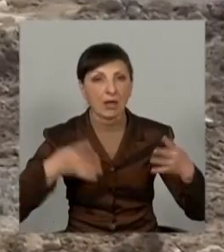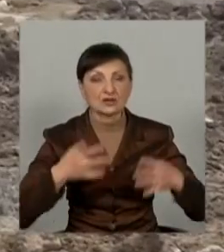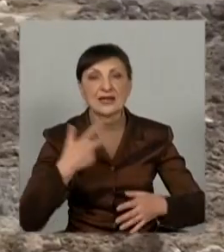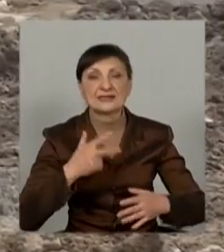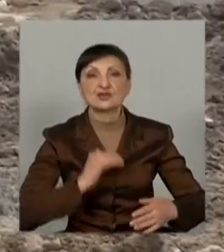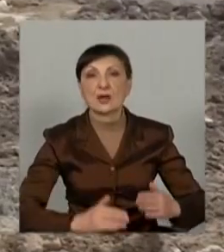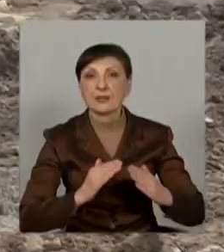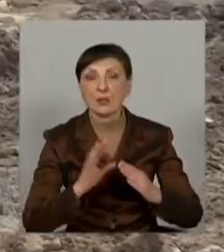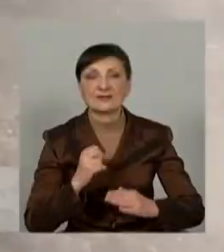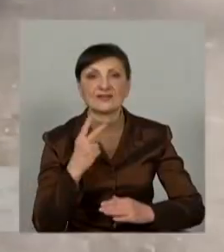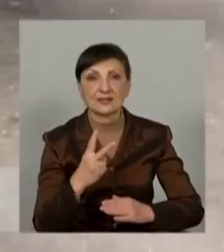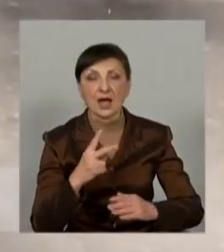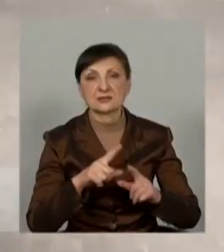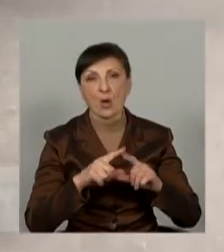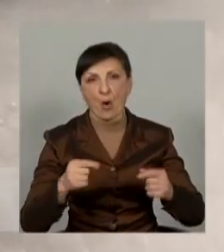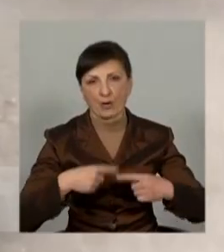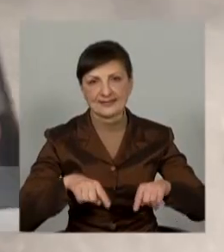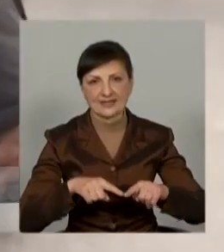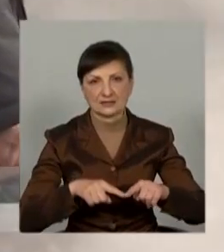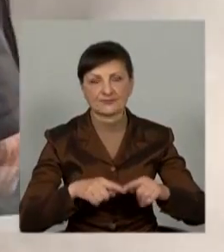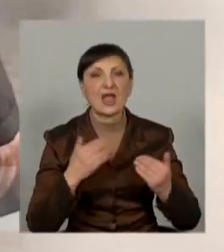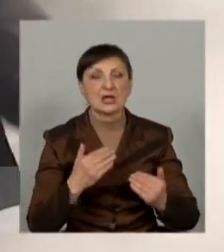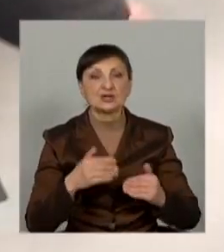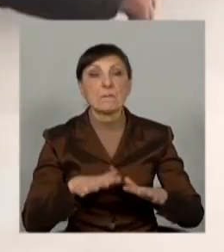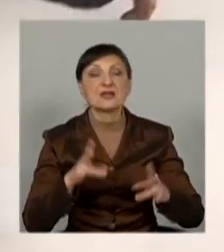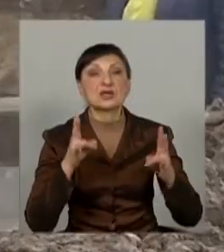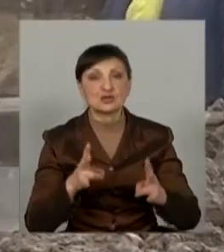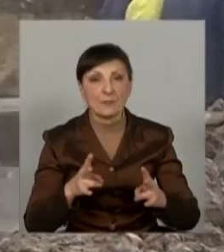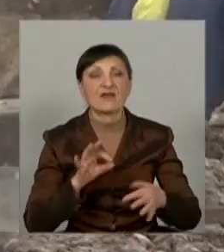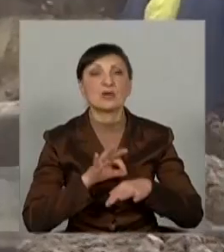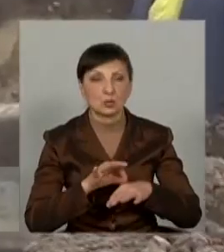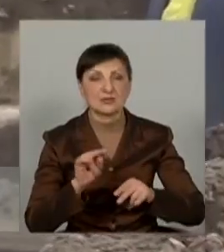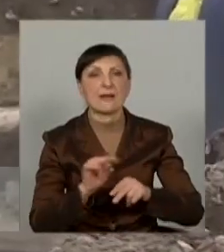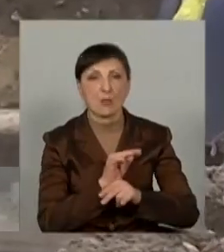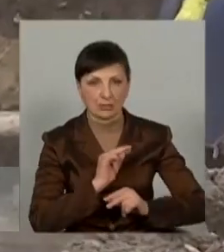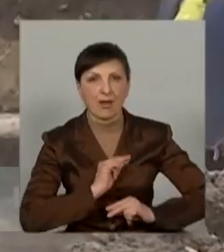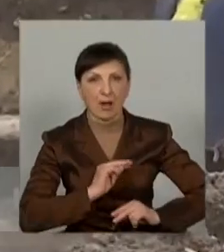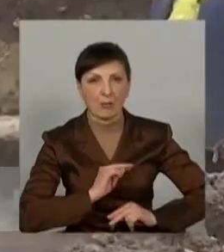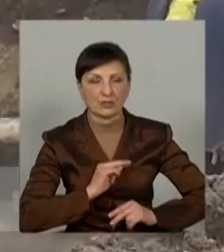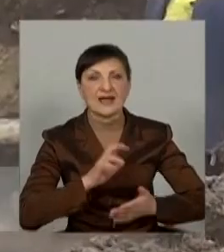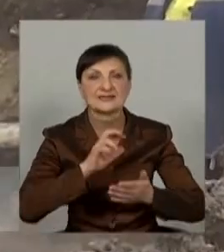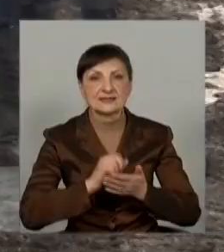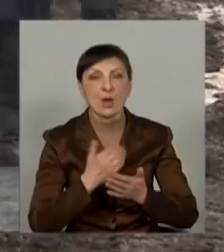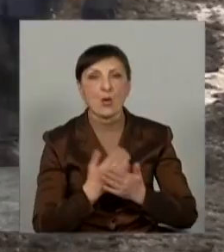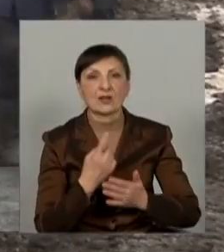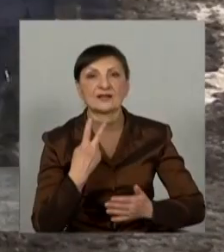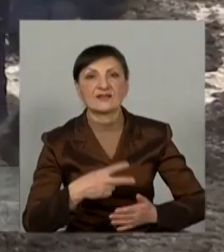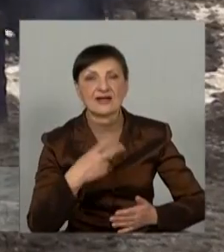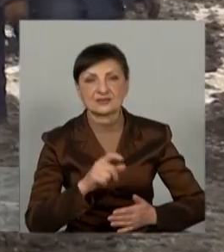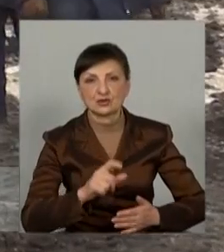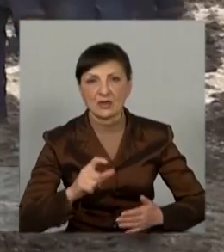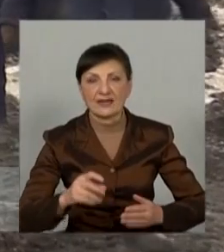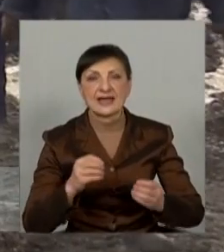частных домов и 12 бюджетных организаций. Сейчас на месте ЧП ведутся ремонтные работы. Задействованы около 20 человек